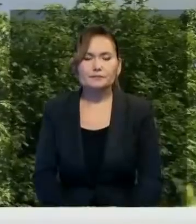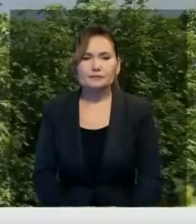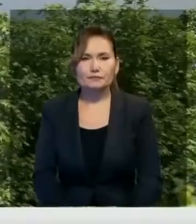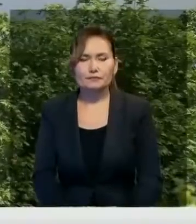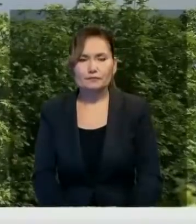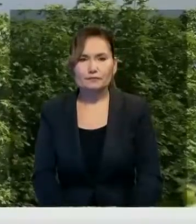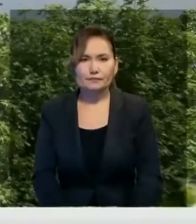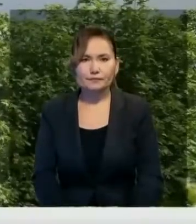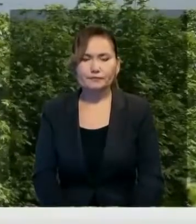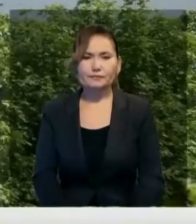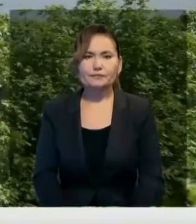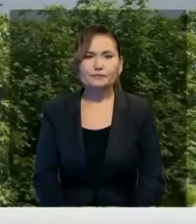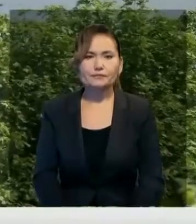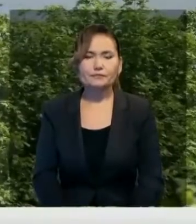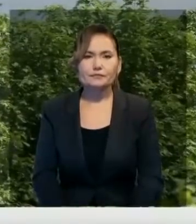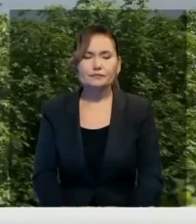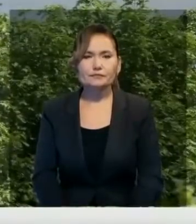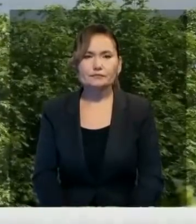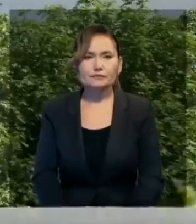Хабар 24, Украинадан.